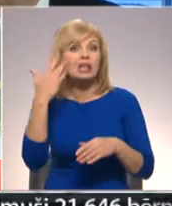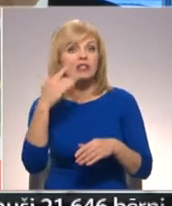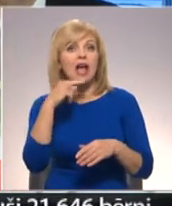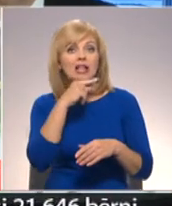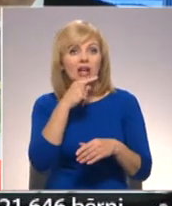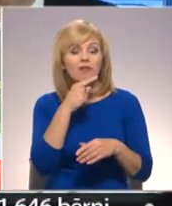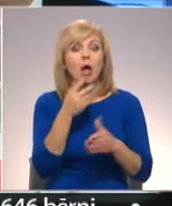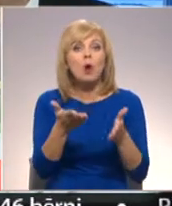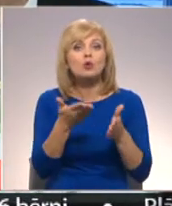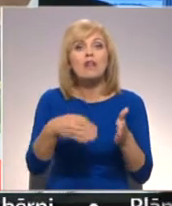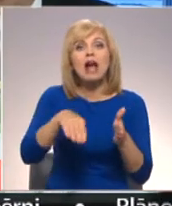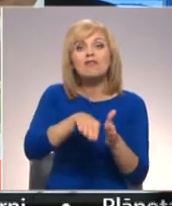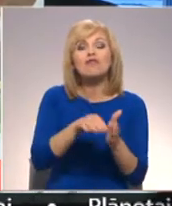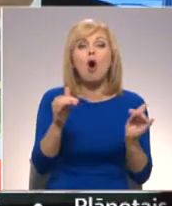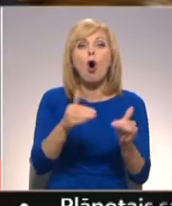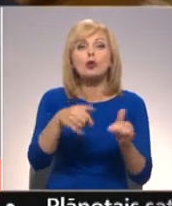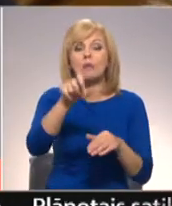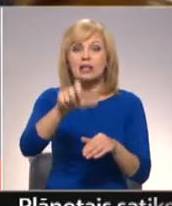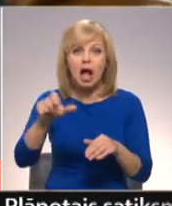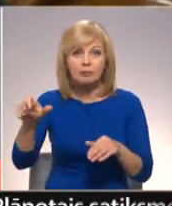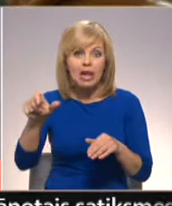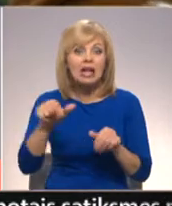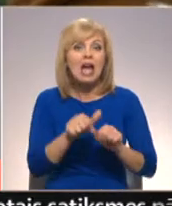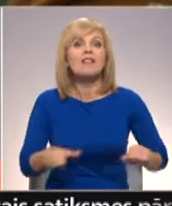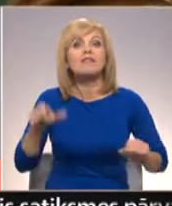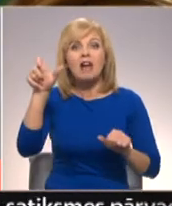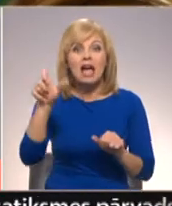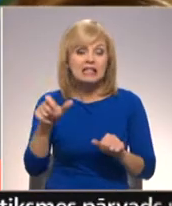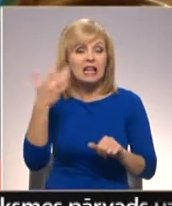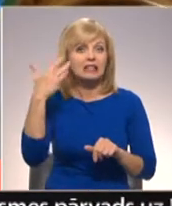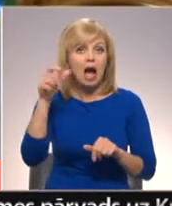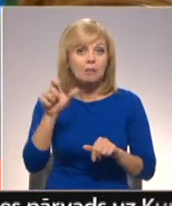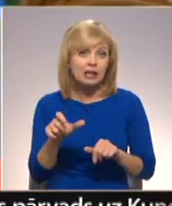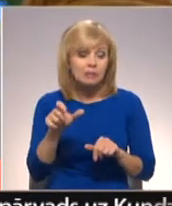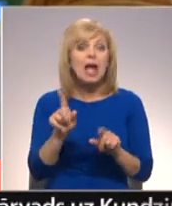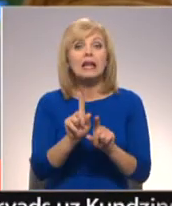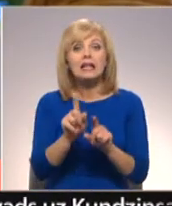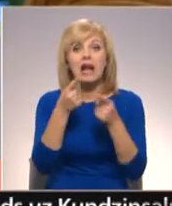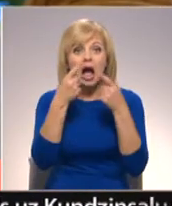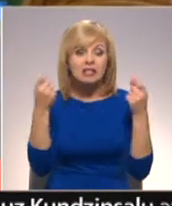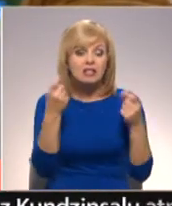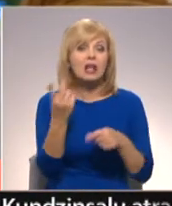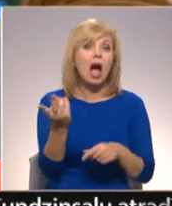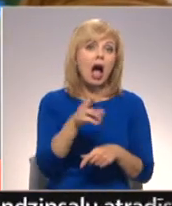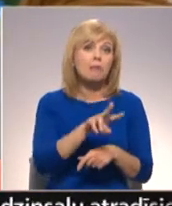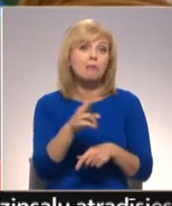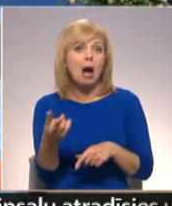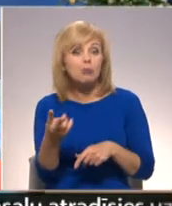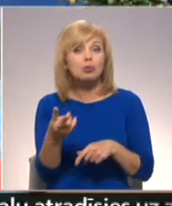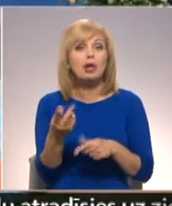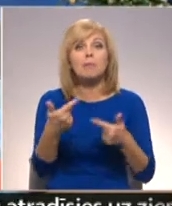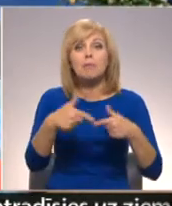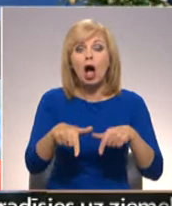fóruma dalībnieki. Viens no tiem pēdējais ASV vēstnieks Padomju Savienībā Džeks Metloks, kurš atzina, ka daudziem abās pusēs pašreizējā